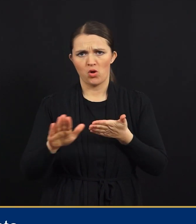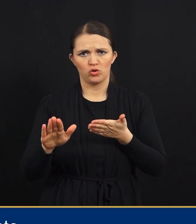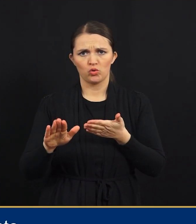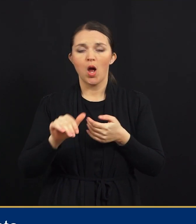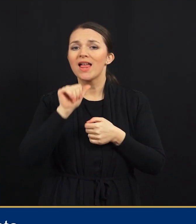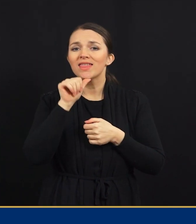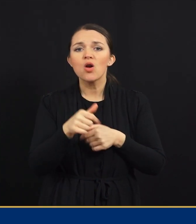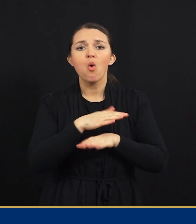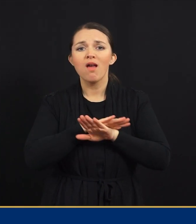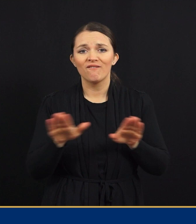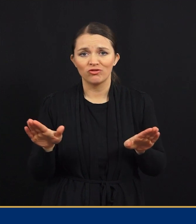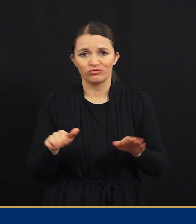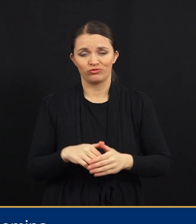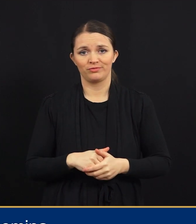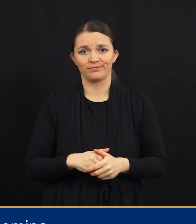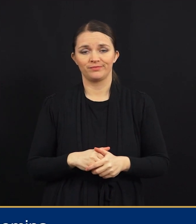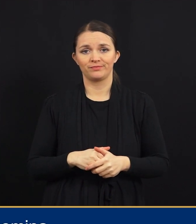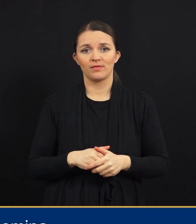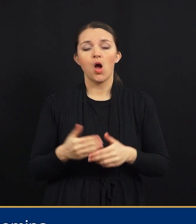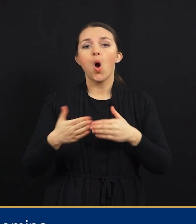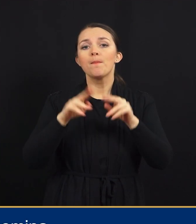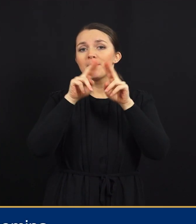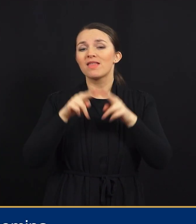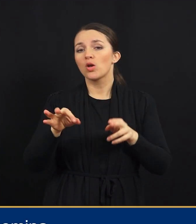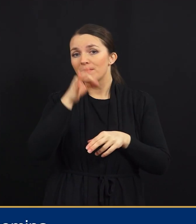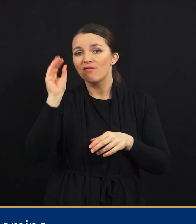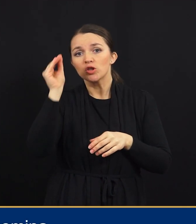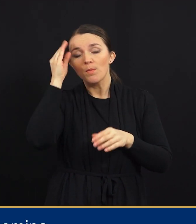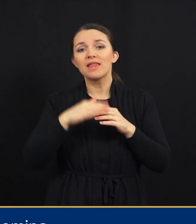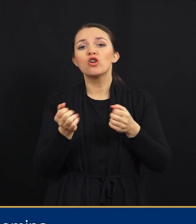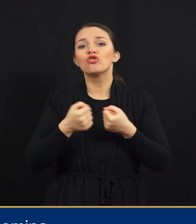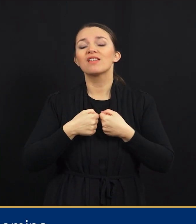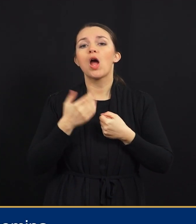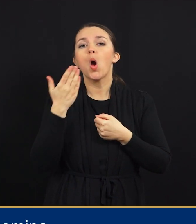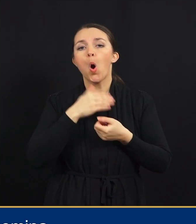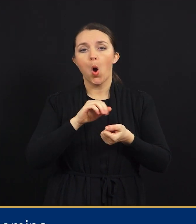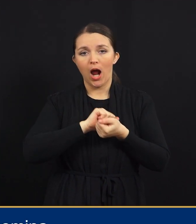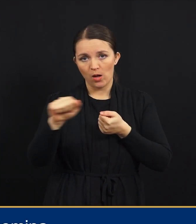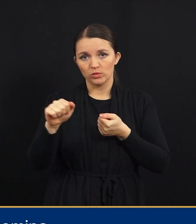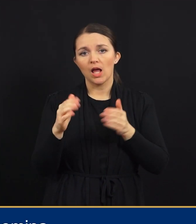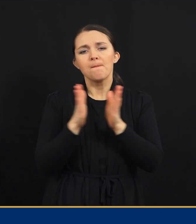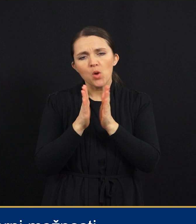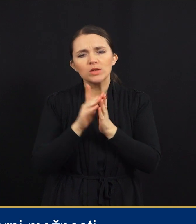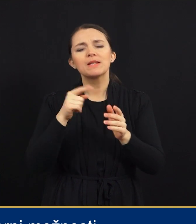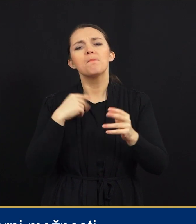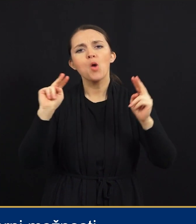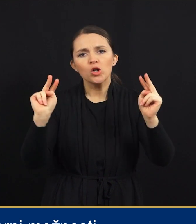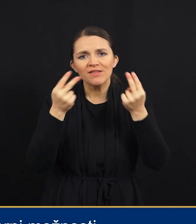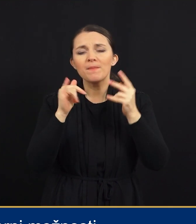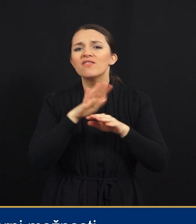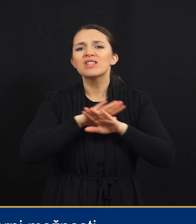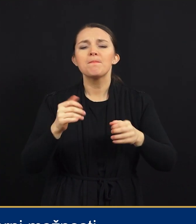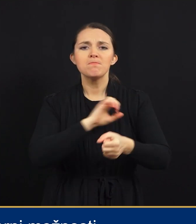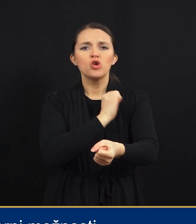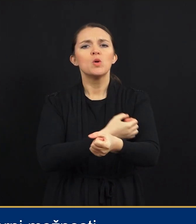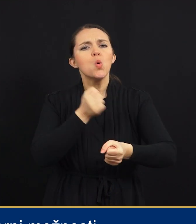nikoli več. Ob mednarodnem dnevu spomina na žrtve holokausta prosim in pozivam, da se z vsemi močmi